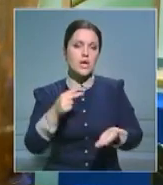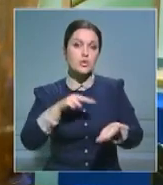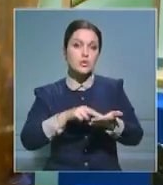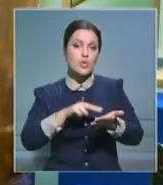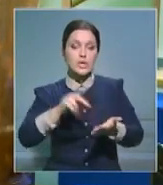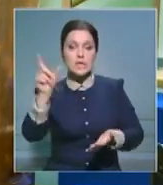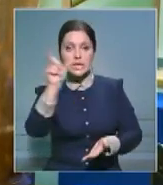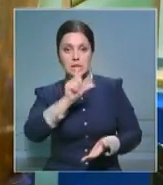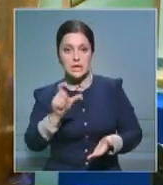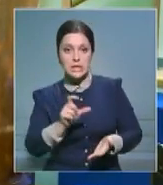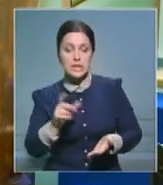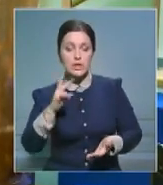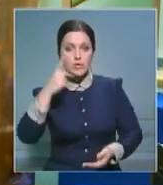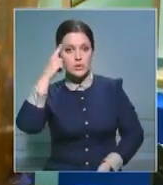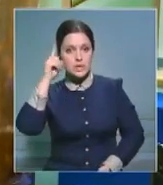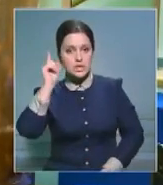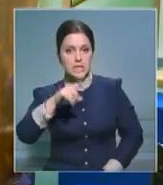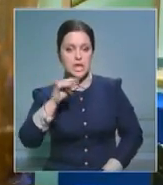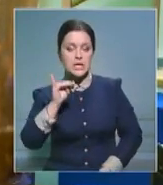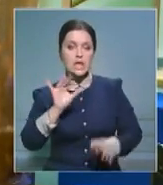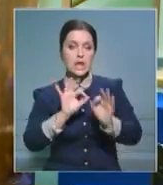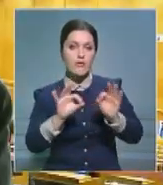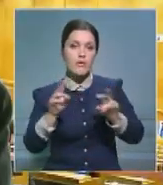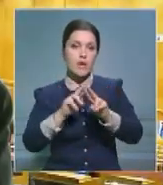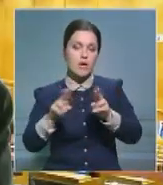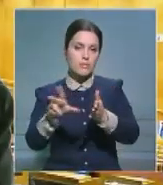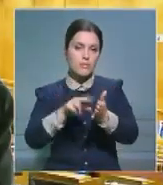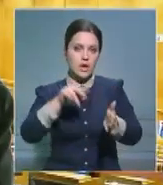не только должны знать и говорить об этом примере.